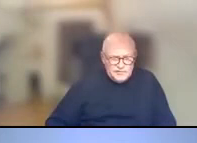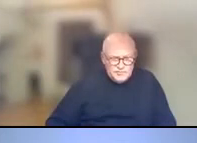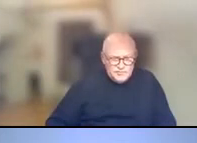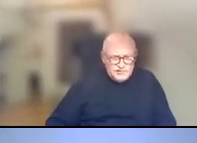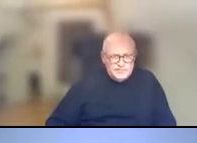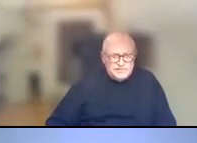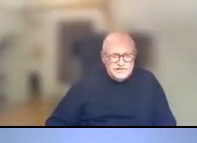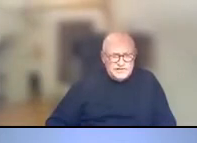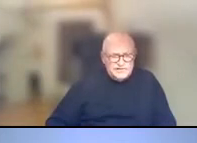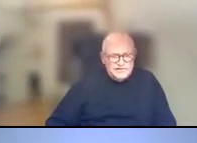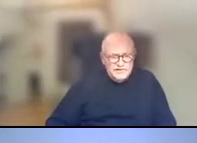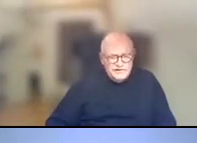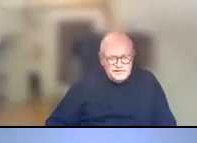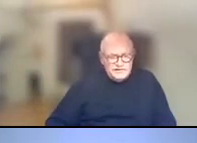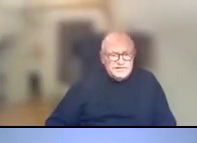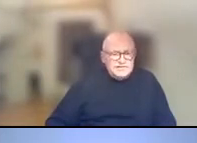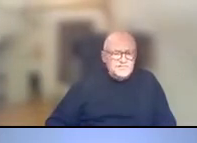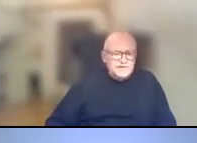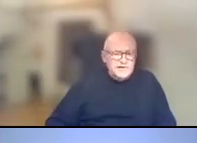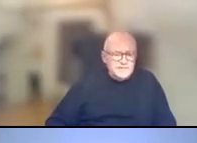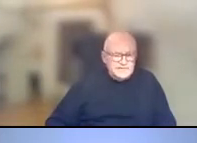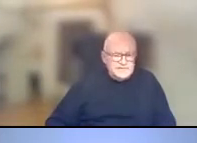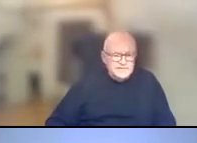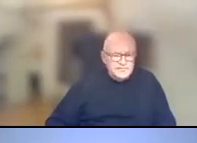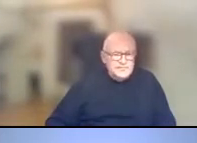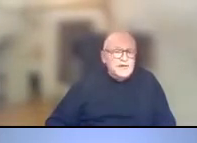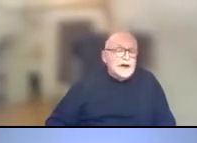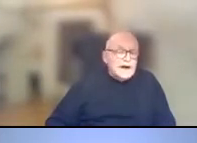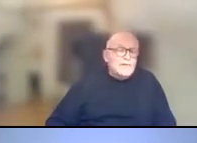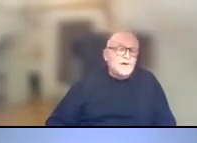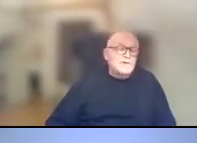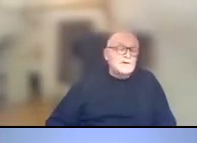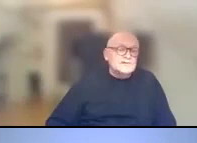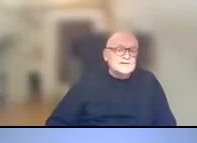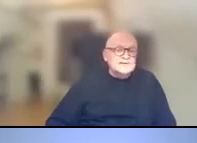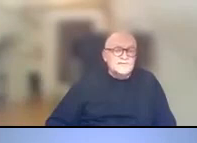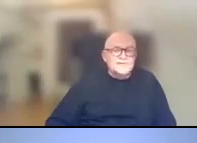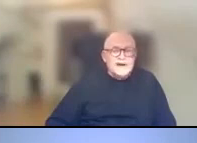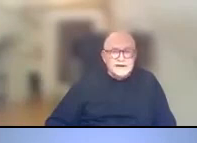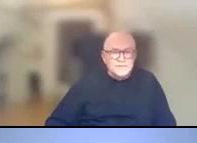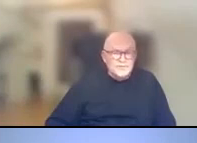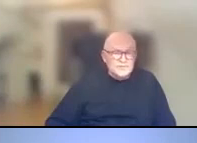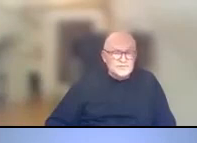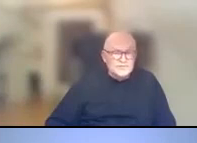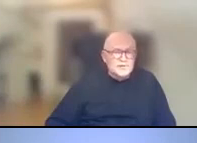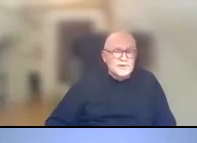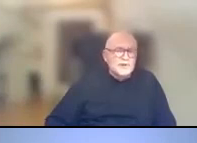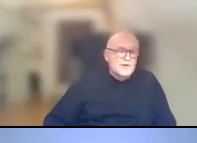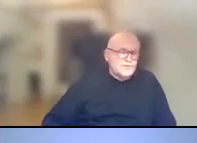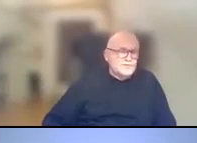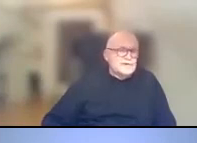überhaupt geht, nüchtern betrachtet, jenseits von Dramatisierungen, aber auch jenseits von